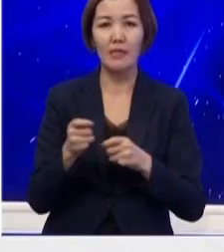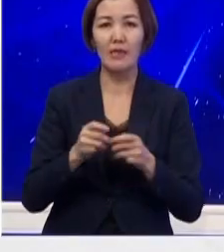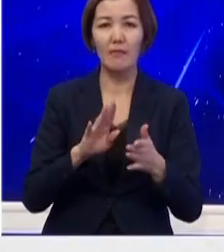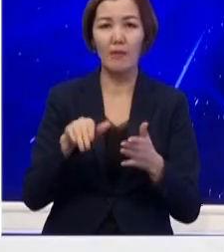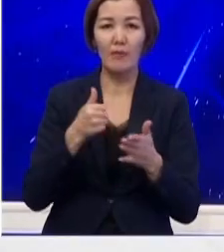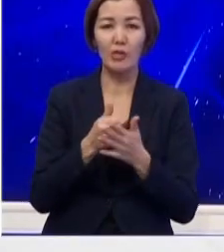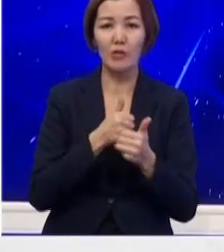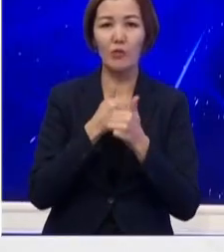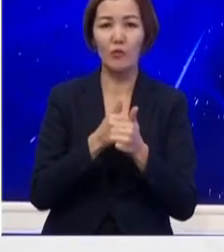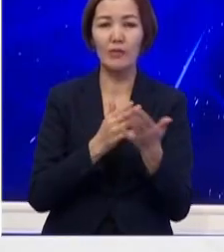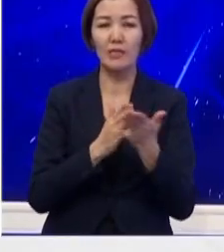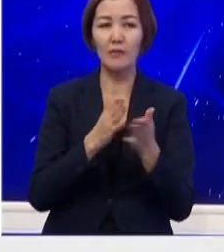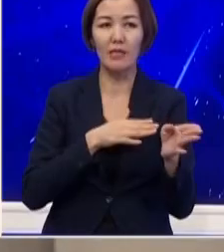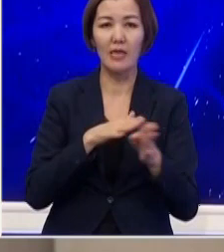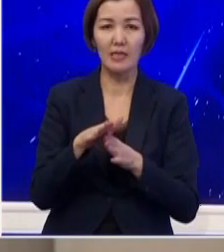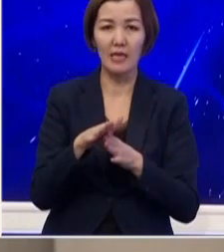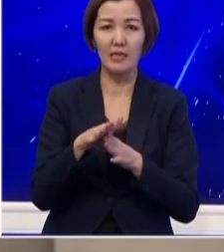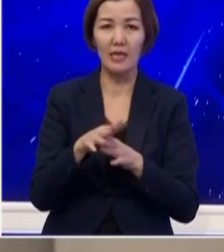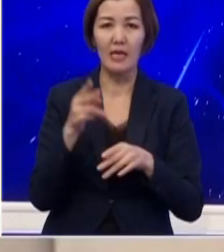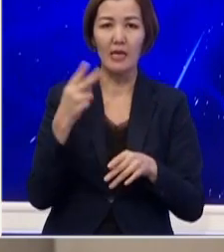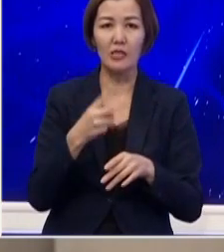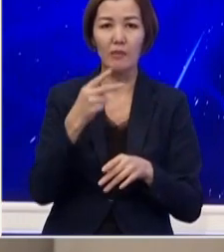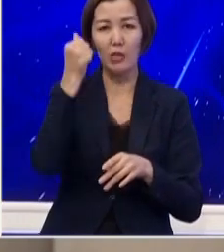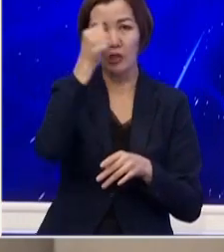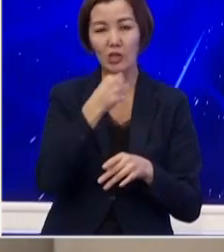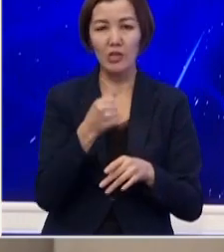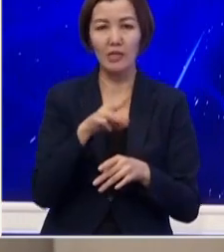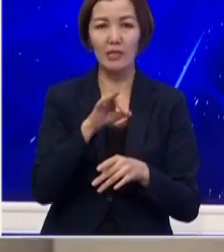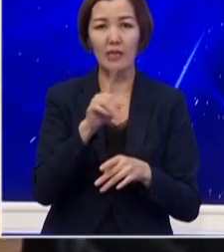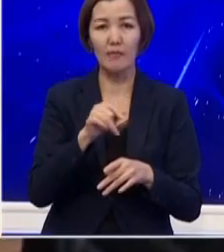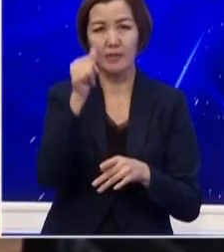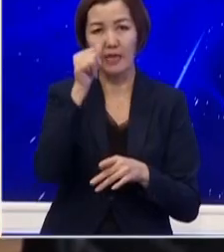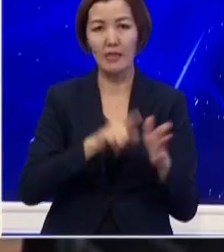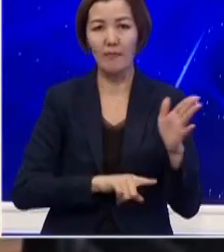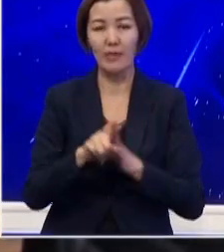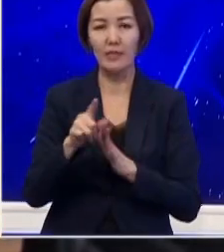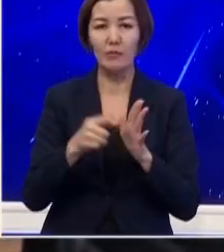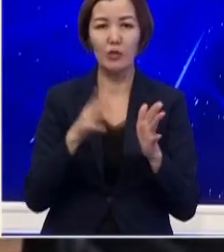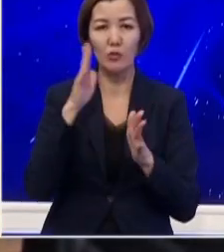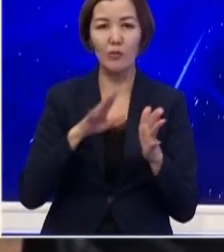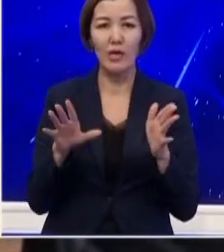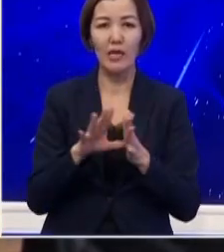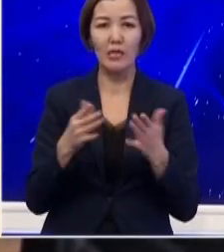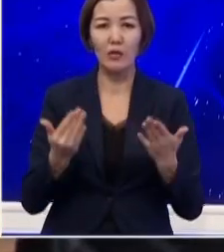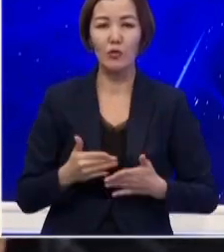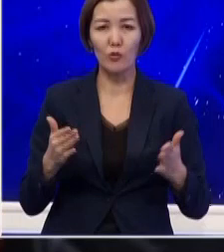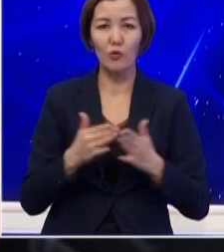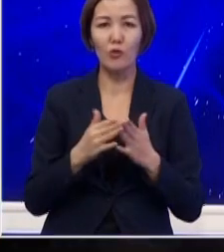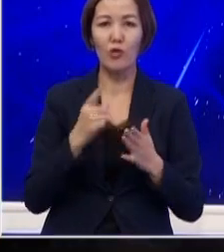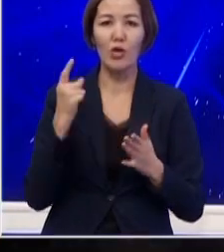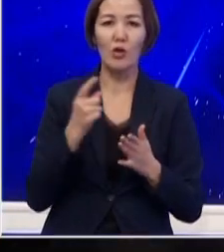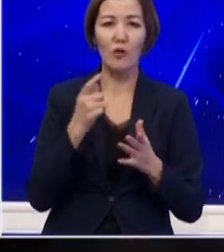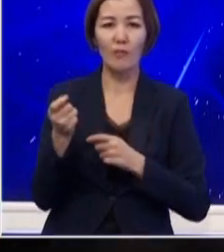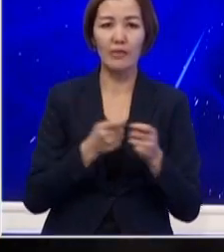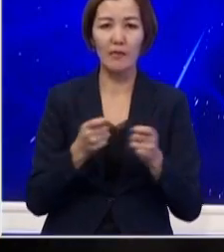башысының орынбасары қызметтерін атқарды. Ал 2022 жылдың тамыз айынан Жетісу облысының энергетика және тұрғын үй